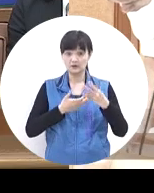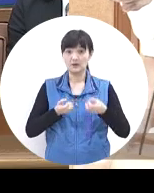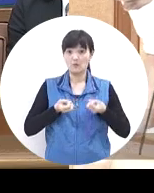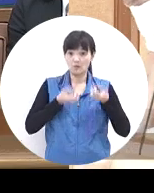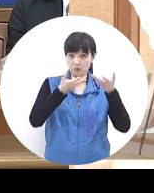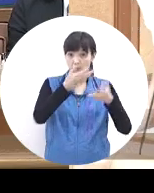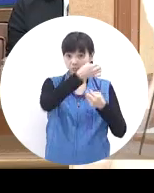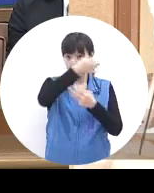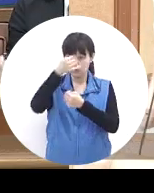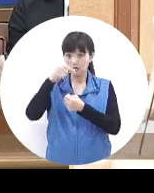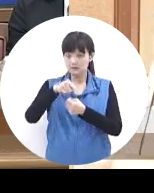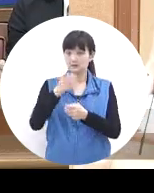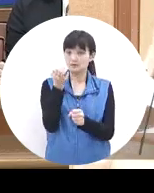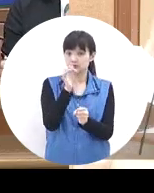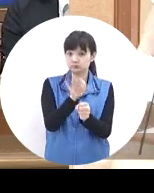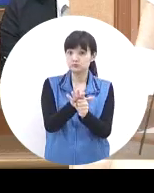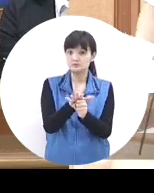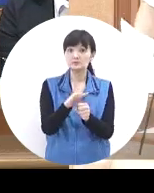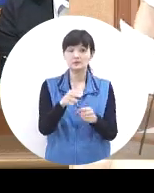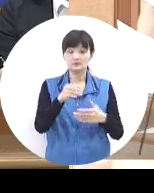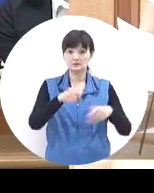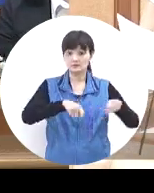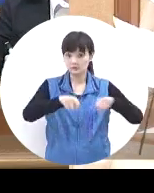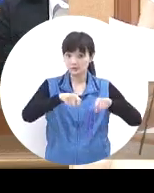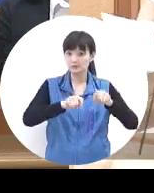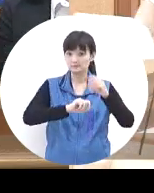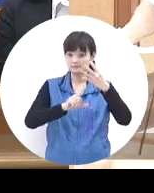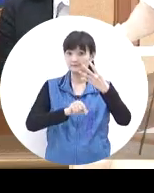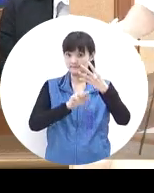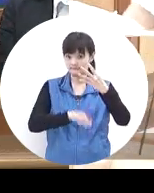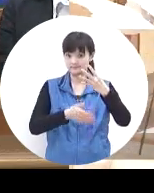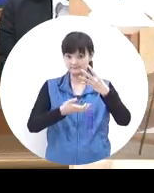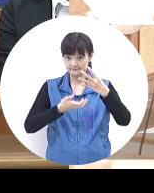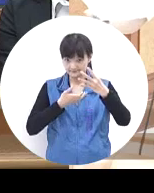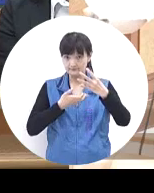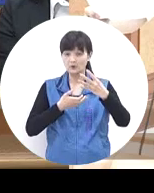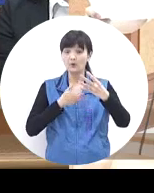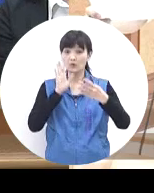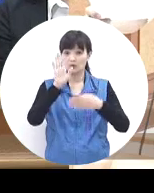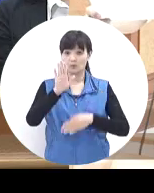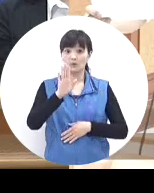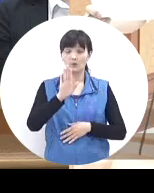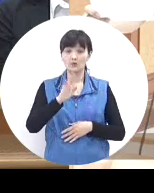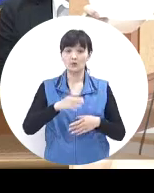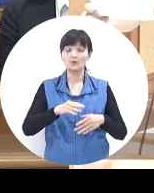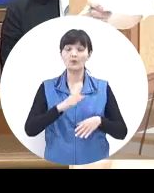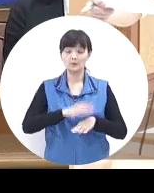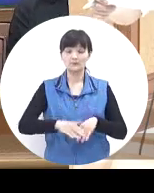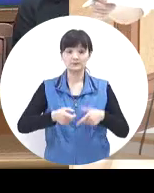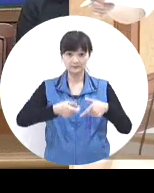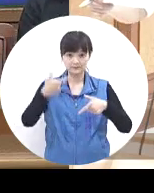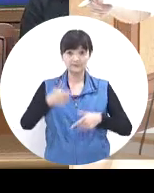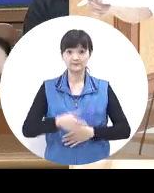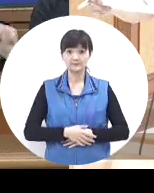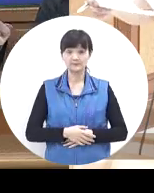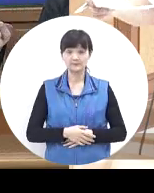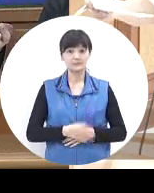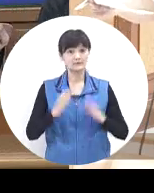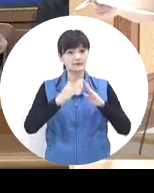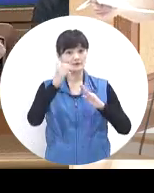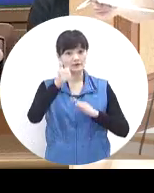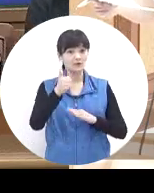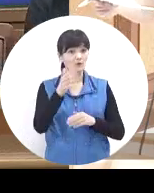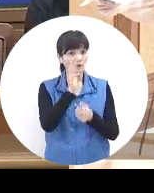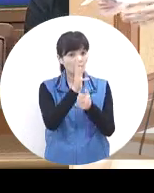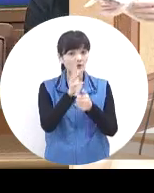规划的补贴计划在4月底之前就喊给大家一个补助计划了。 市长，请问您什么时候能